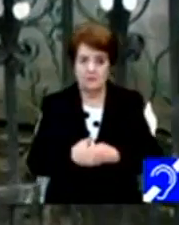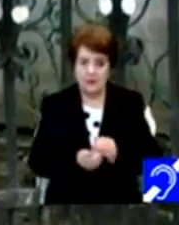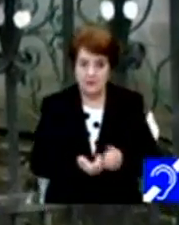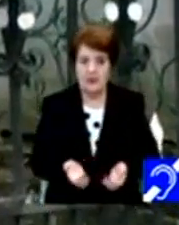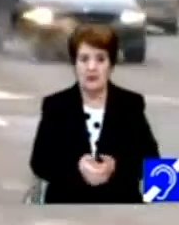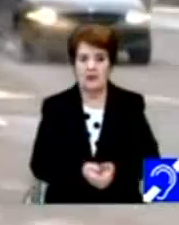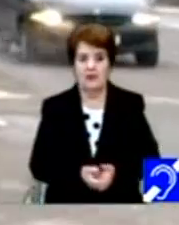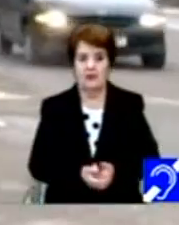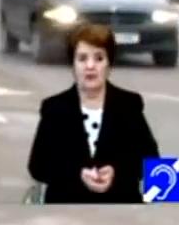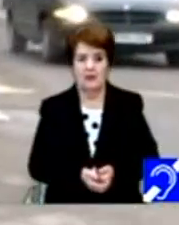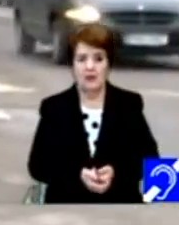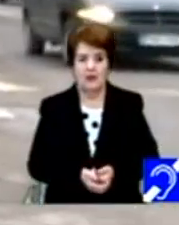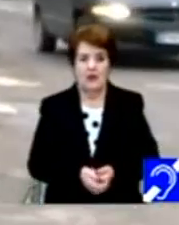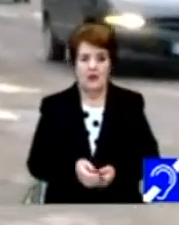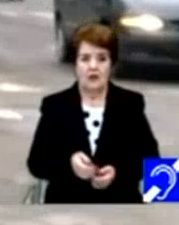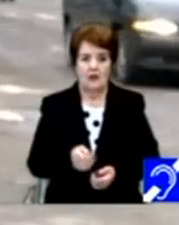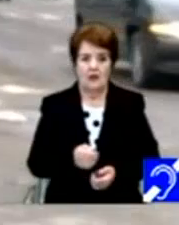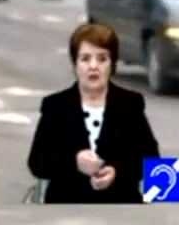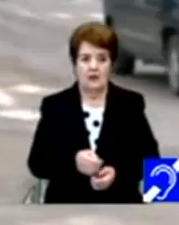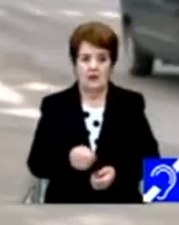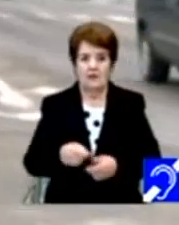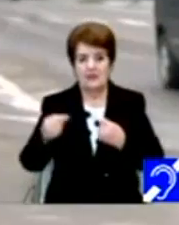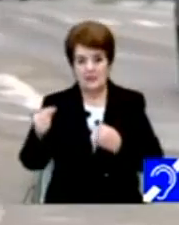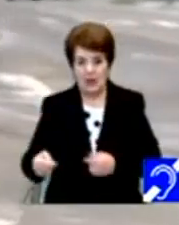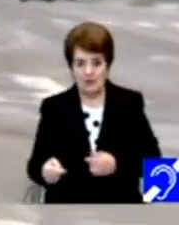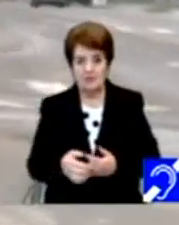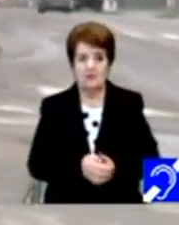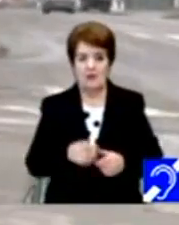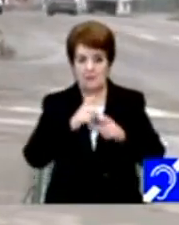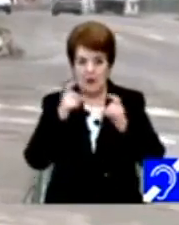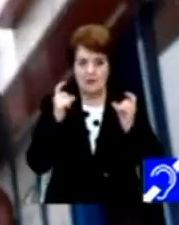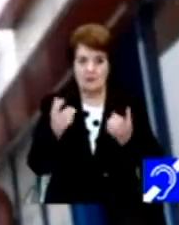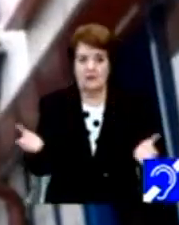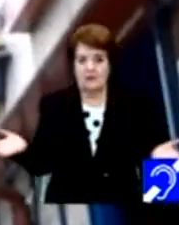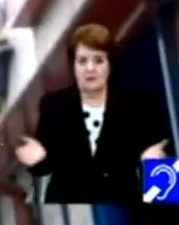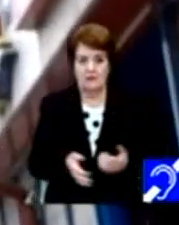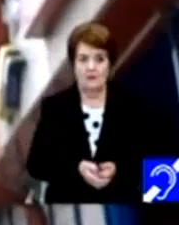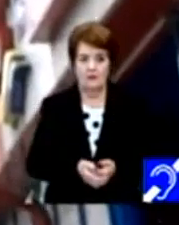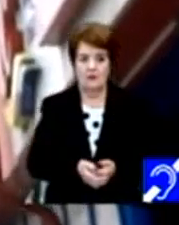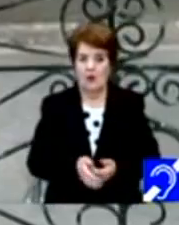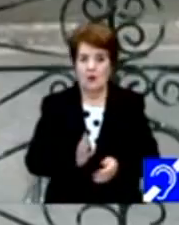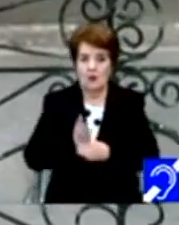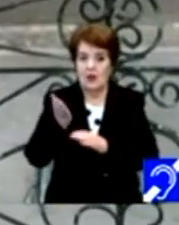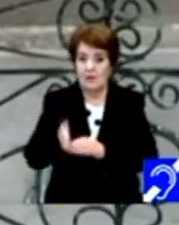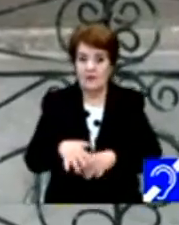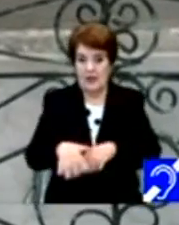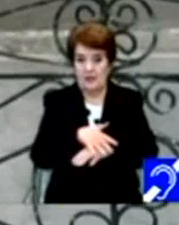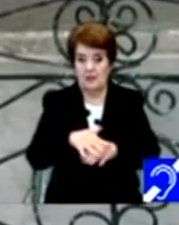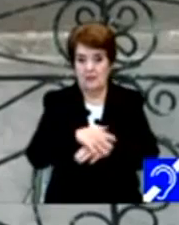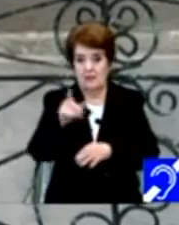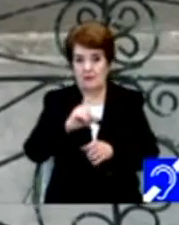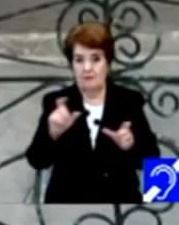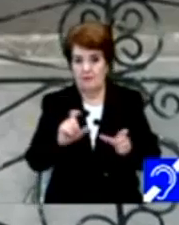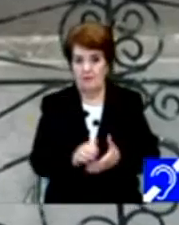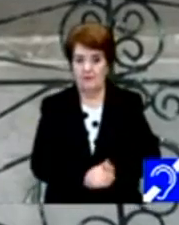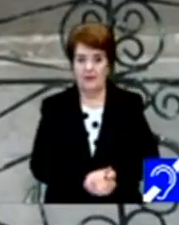cu spirtul. Masca, distanța și ia ca ne păzăm. Dar până am intrat în spațiu public. 50 de oameni pe